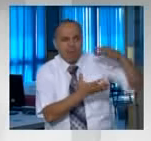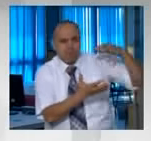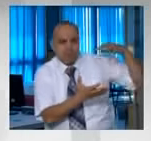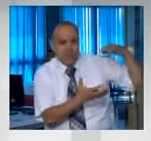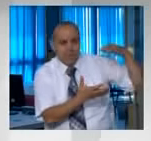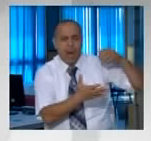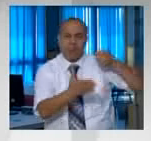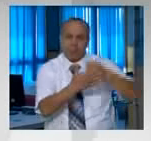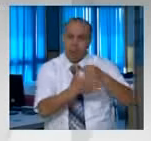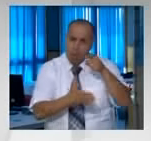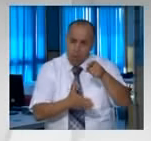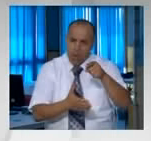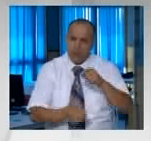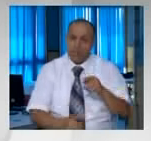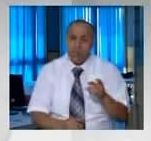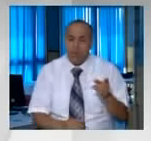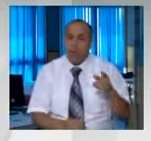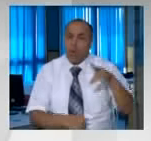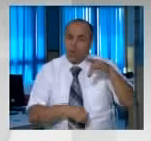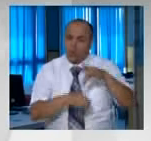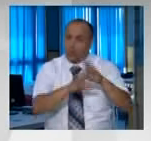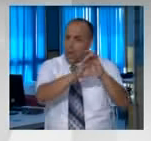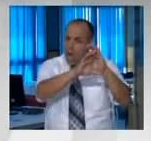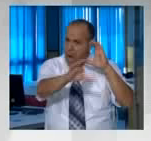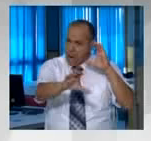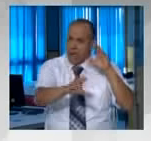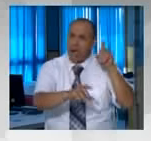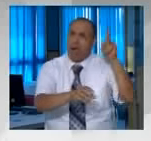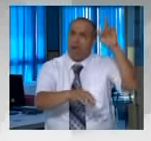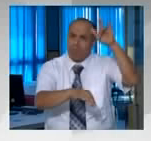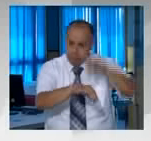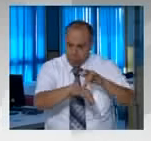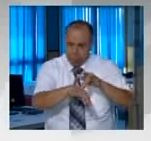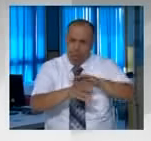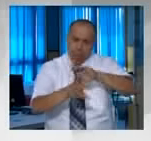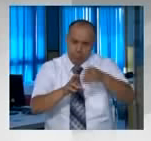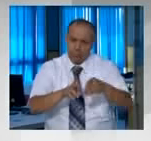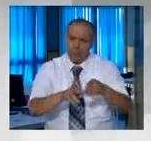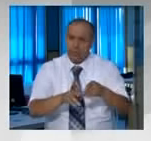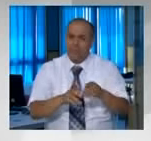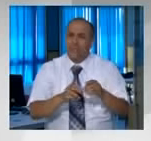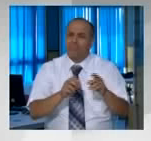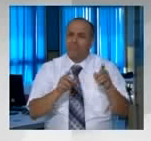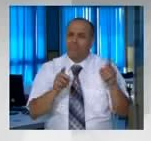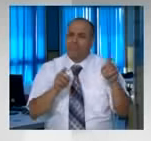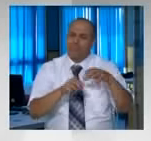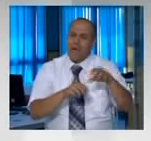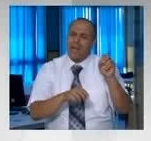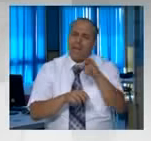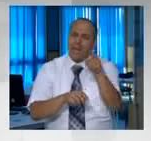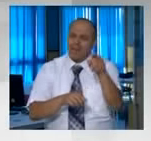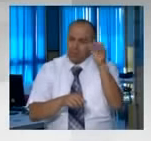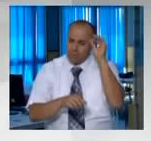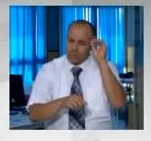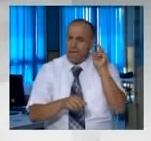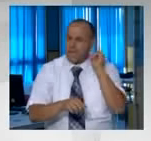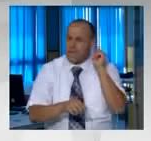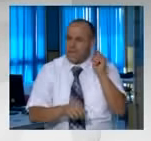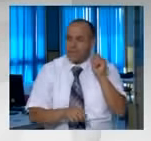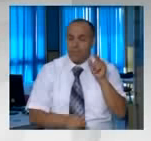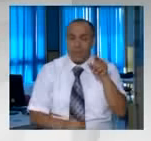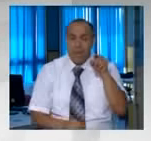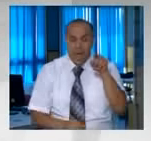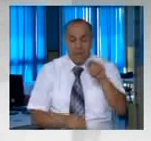بالسمنت، وتضرر الحافلة التابعة زي السارة معرفة الدام تابعة للشركة الجهوية للنقل بالقسرين. هذا